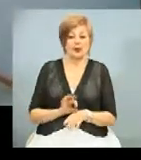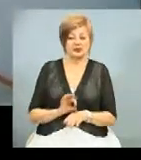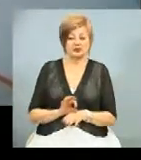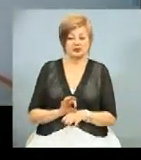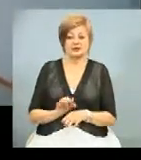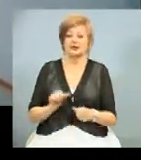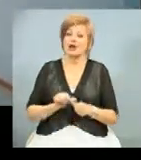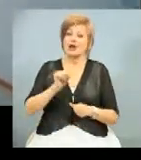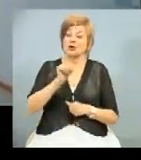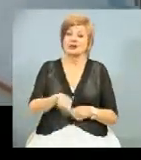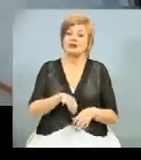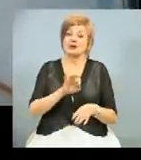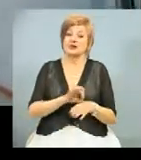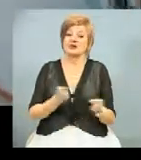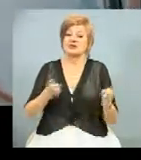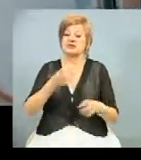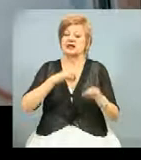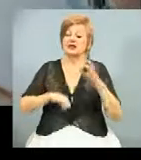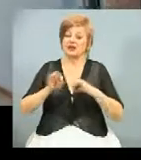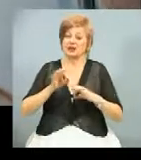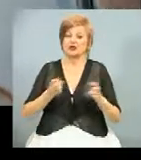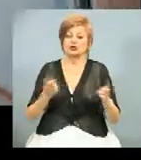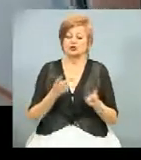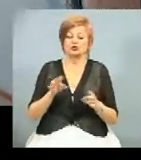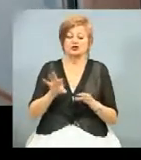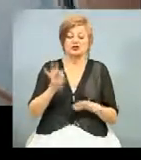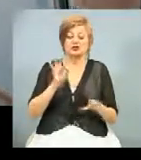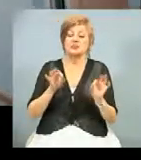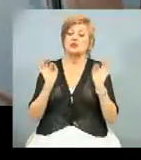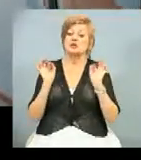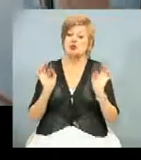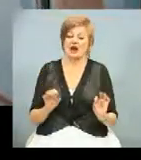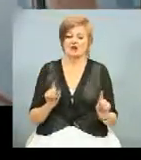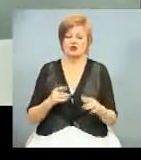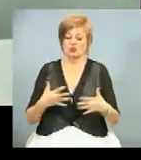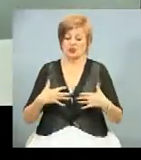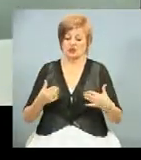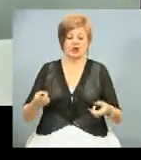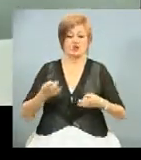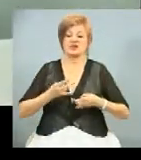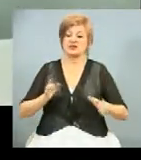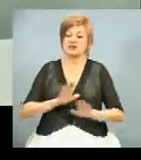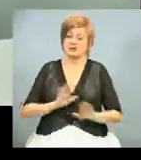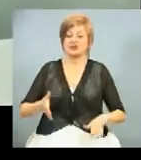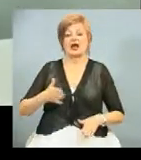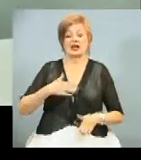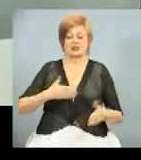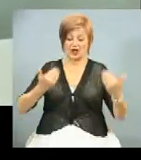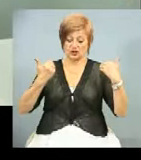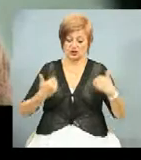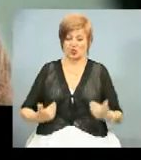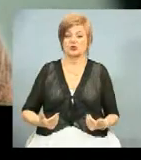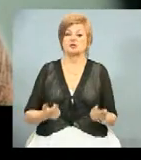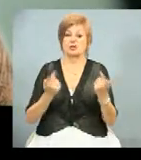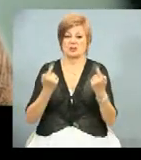окремих хвороб існують спеціальні ліки. Їх слід ретельно підбирати, щоб не зашкодити здоров'ю. Оскільки наш організм – велика та